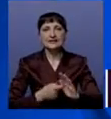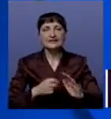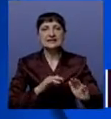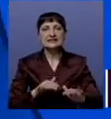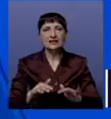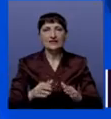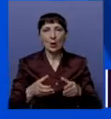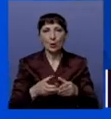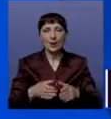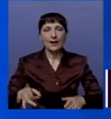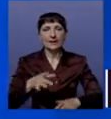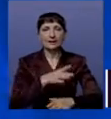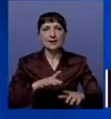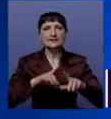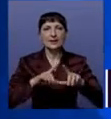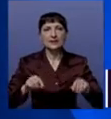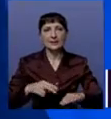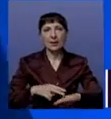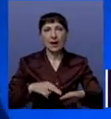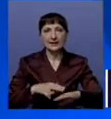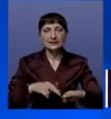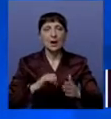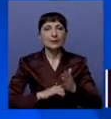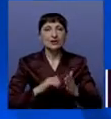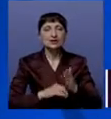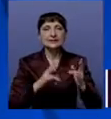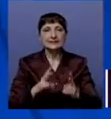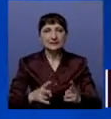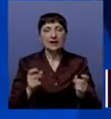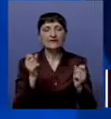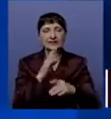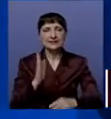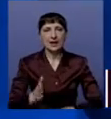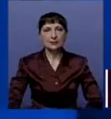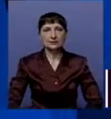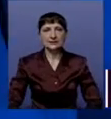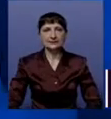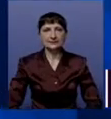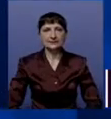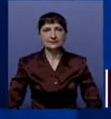оперативно-следственная группа регионального департамента полиции. Причины инцидента выясняются.